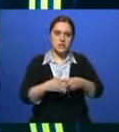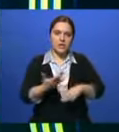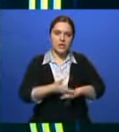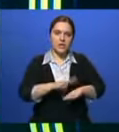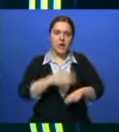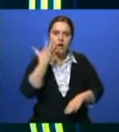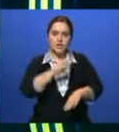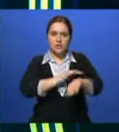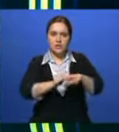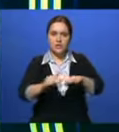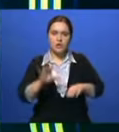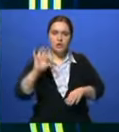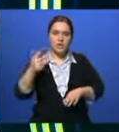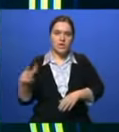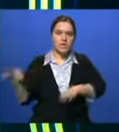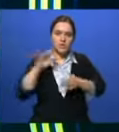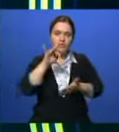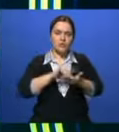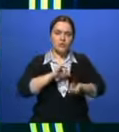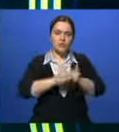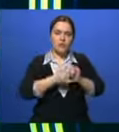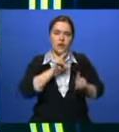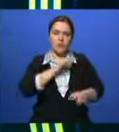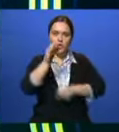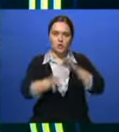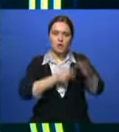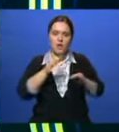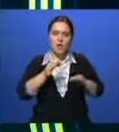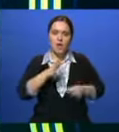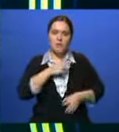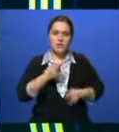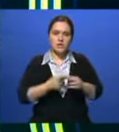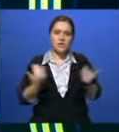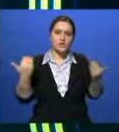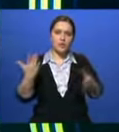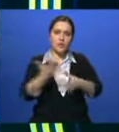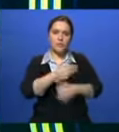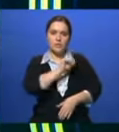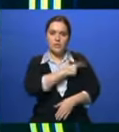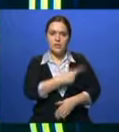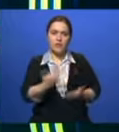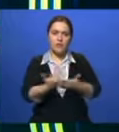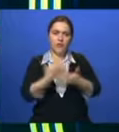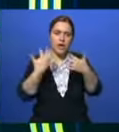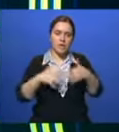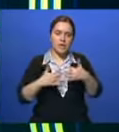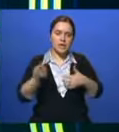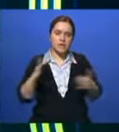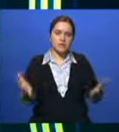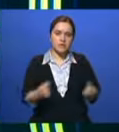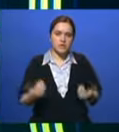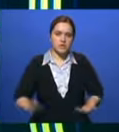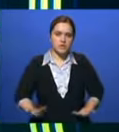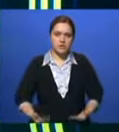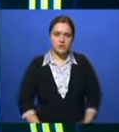отделение больницы скорой помощи из Каменогорска работало круглые сутки и в авральном режиме. Сегодня на подмогу медикам пришло новейшее оборудование для спасения